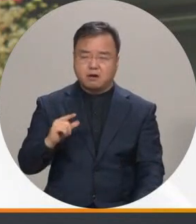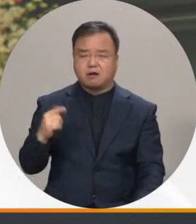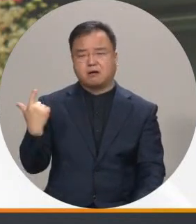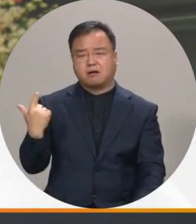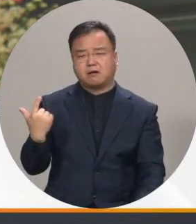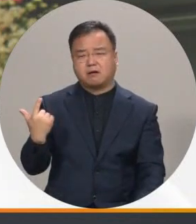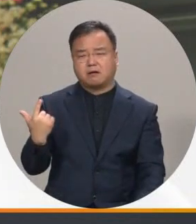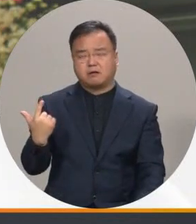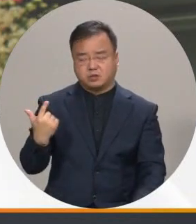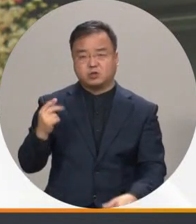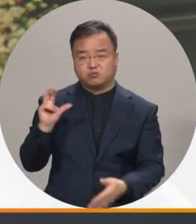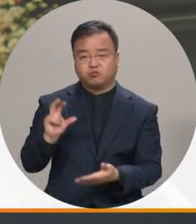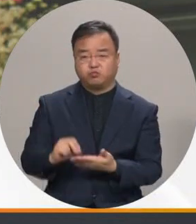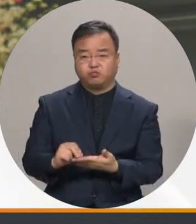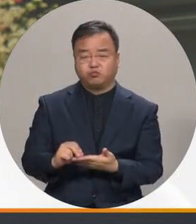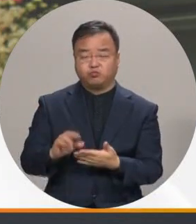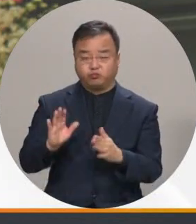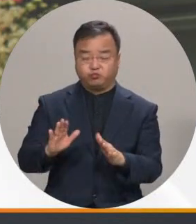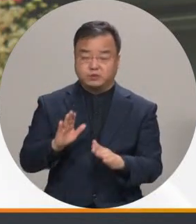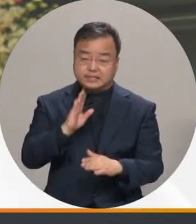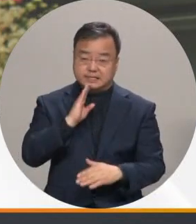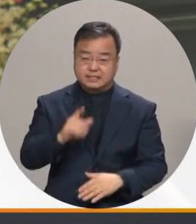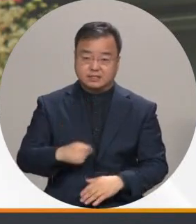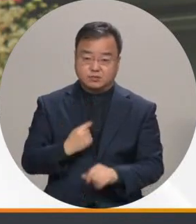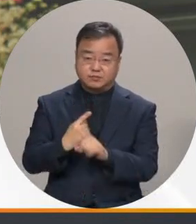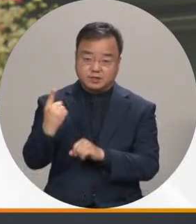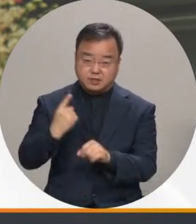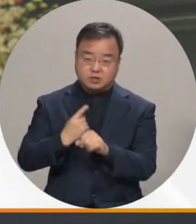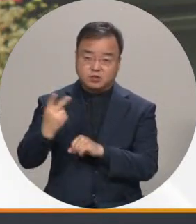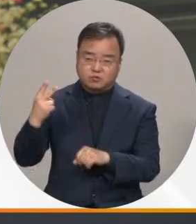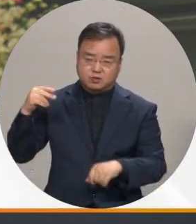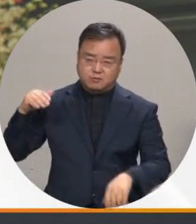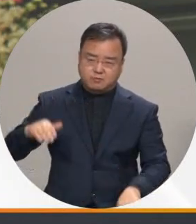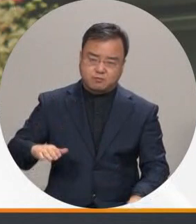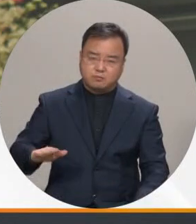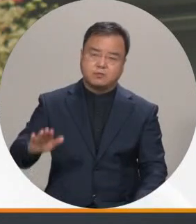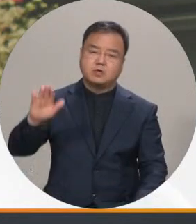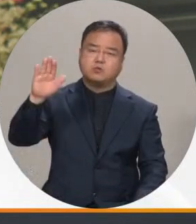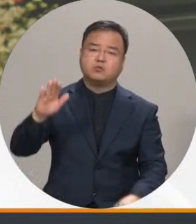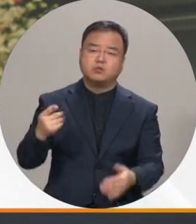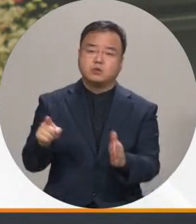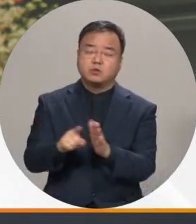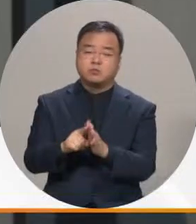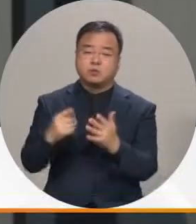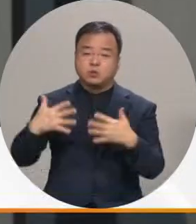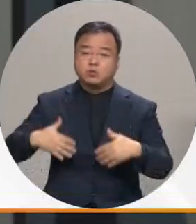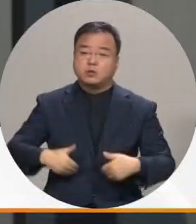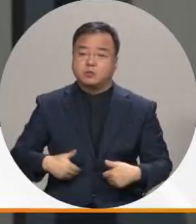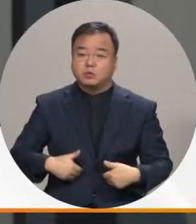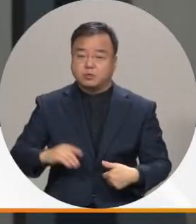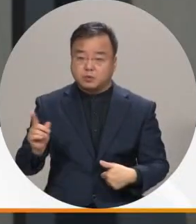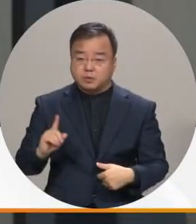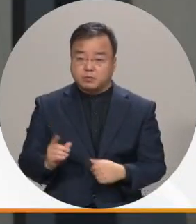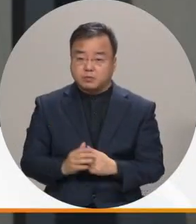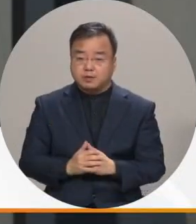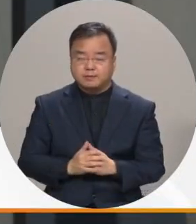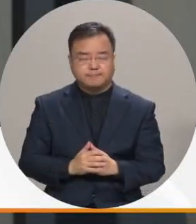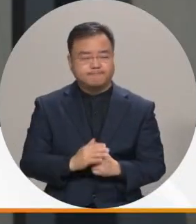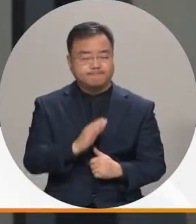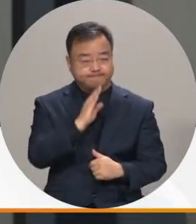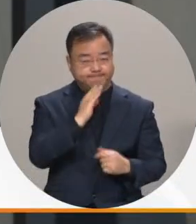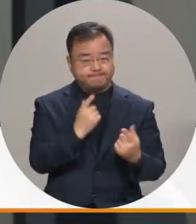아니겠습니까 그다음에이 실제 반등으로 이어지려면 어떤 조건이 필요할까요 예 물론입니다 실제 반등으로 이어지기